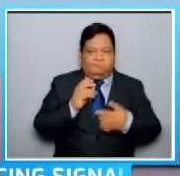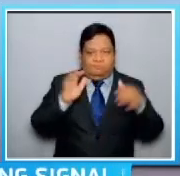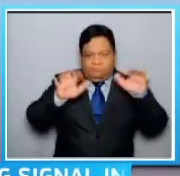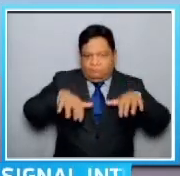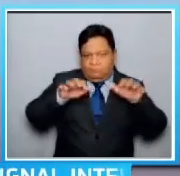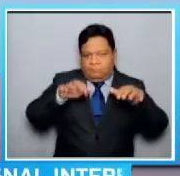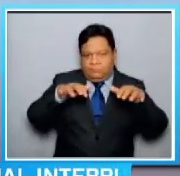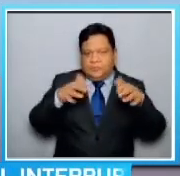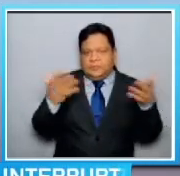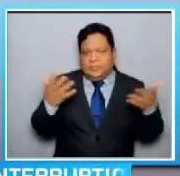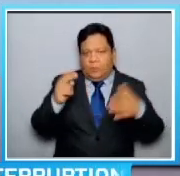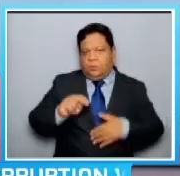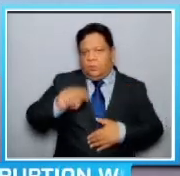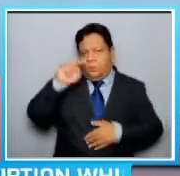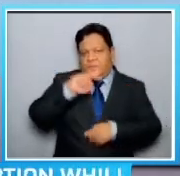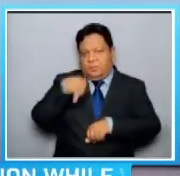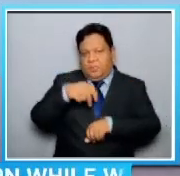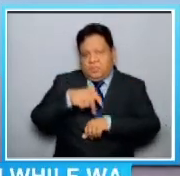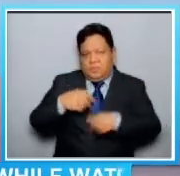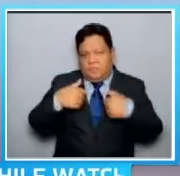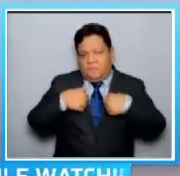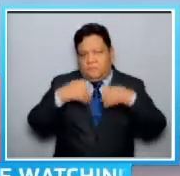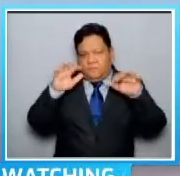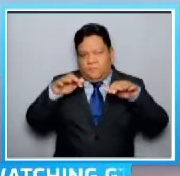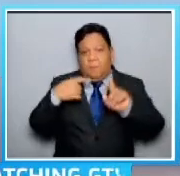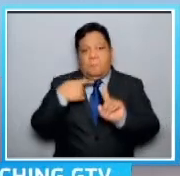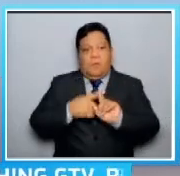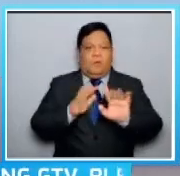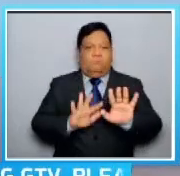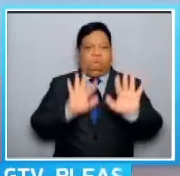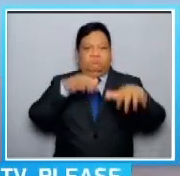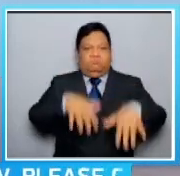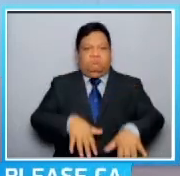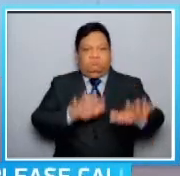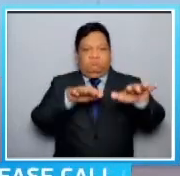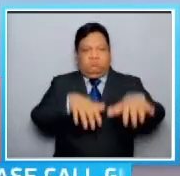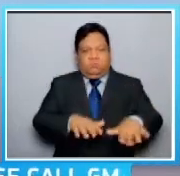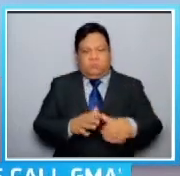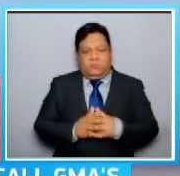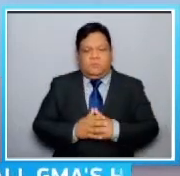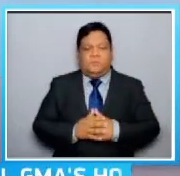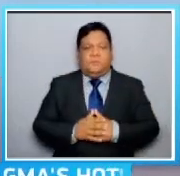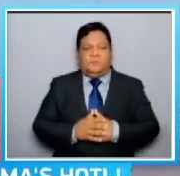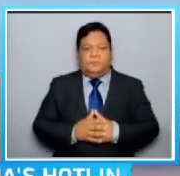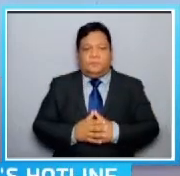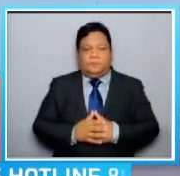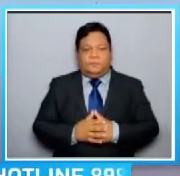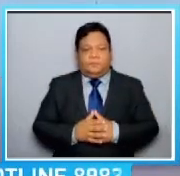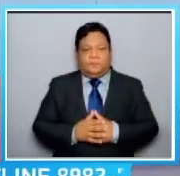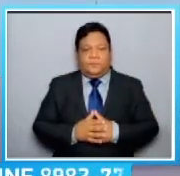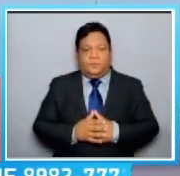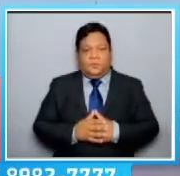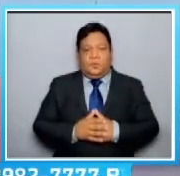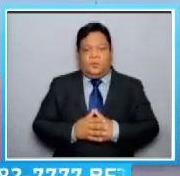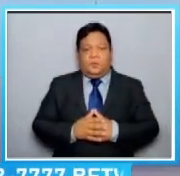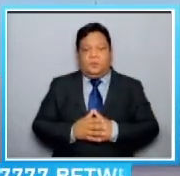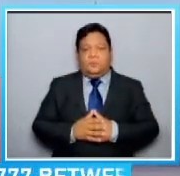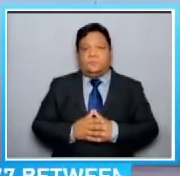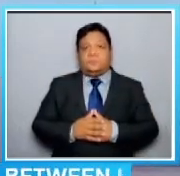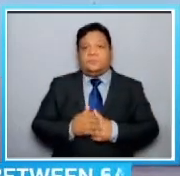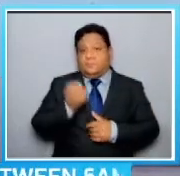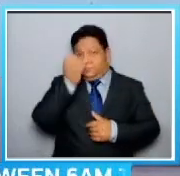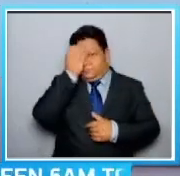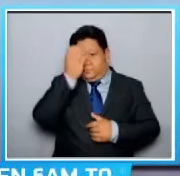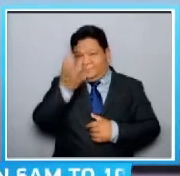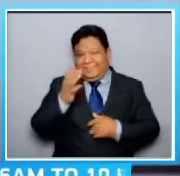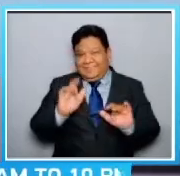So mas magiging maalo na dito sa may southern Japan and Taiwan area. Then light to moderate winds,